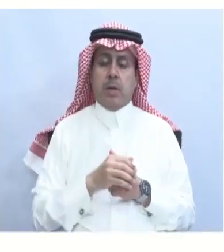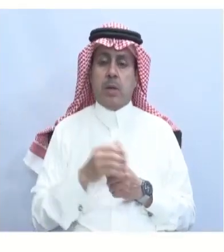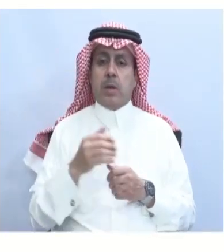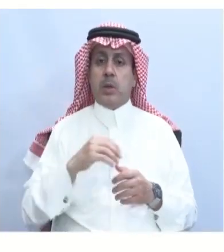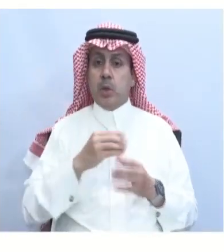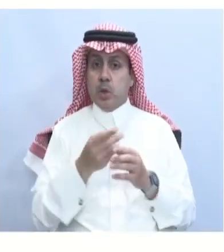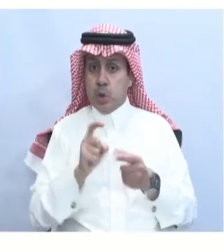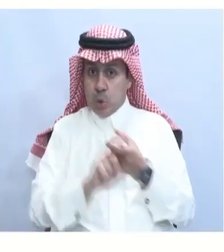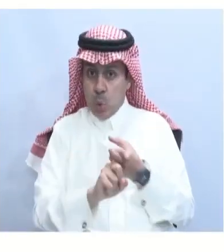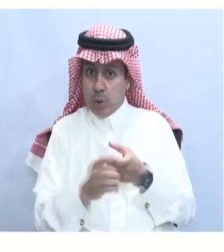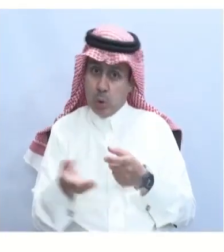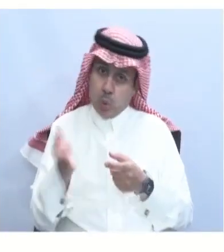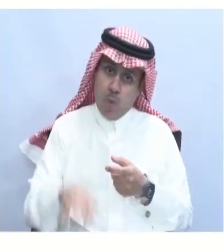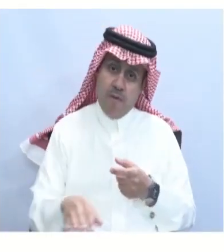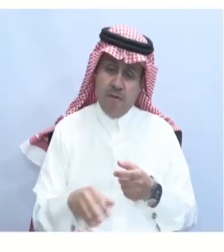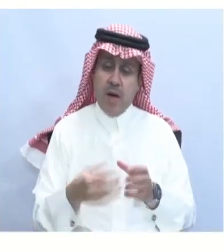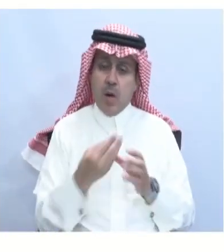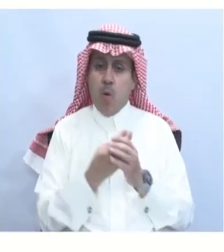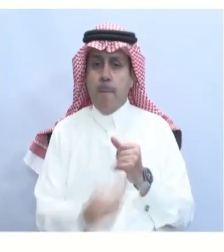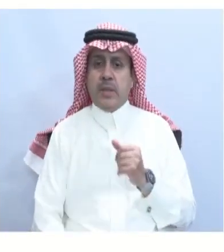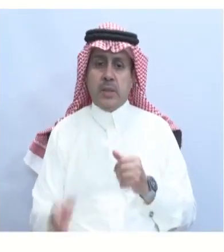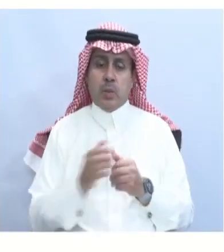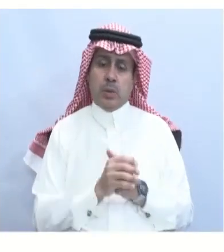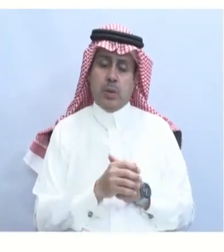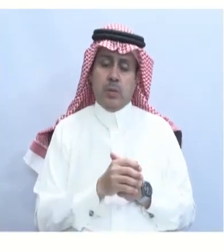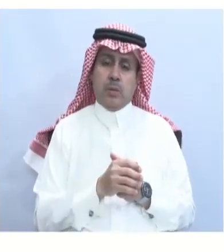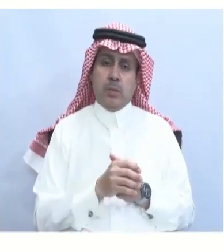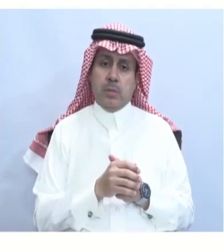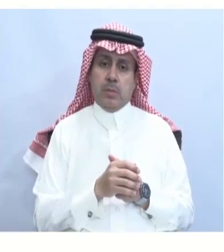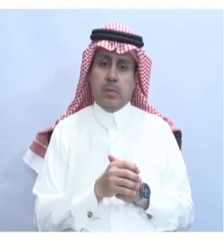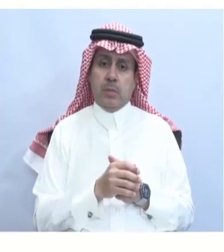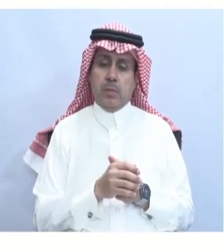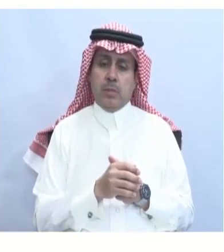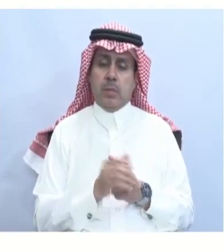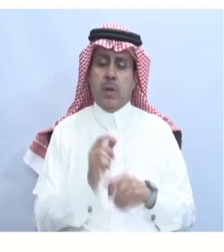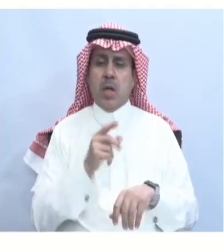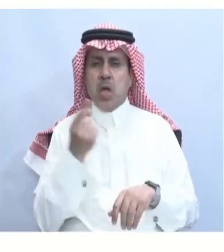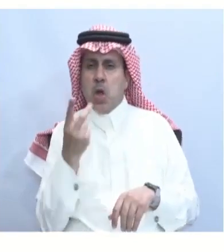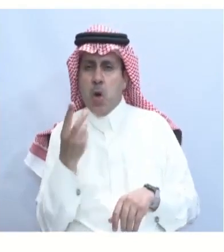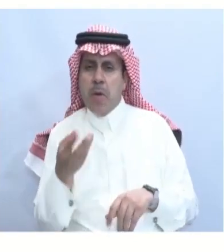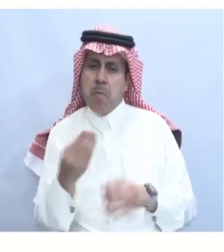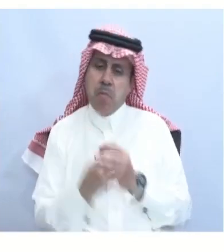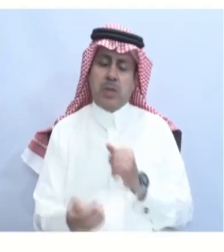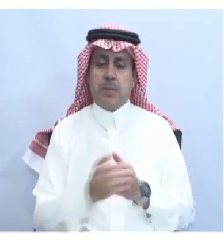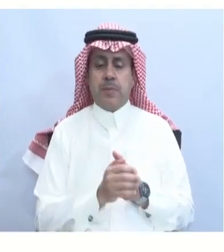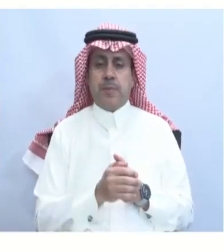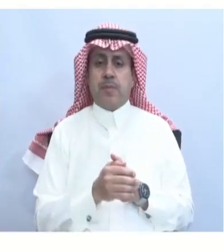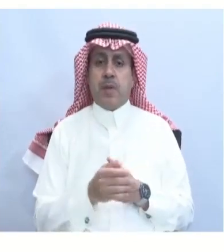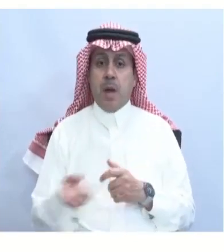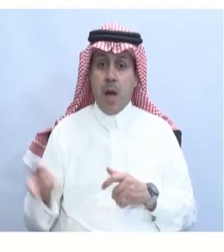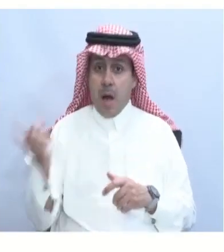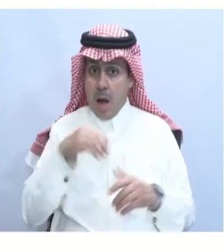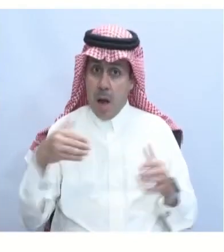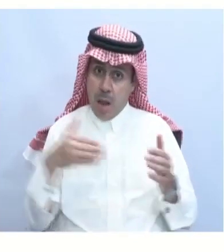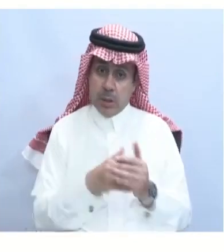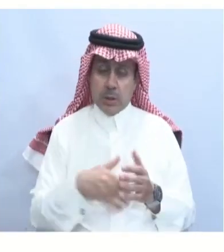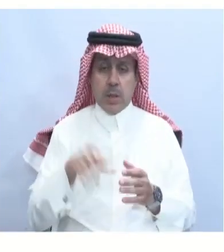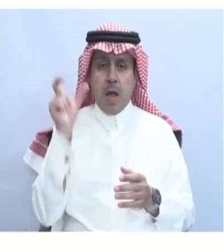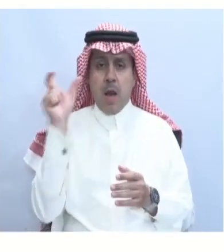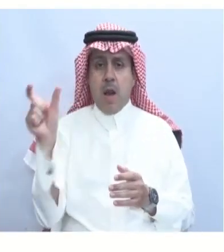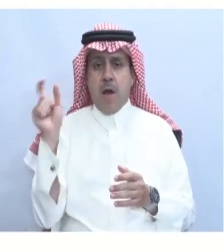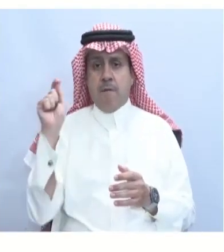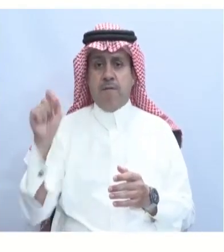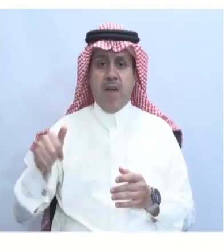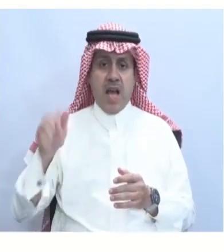بعد موته بليال فلما قضت نفاسها اذن لها النبي صلى الله عليه وسلم